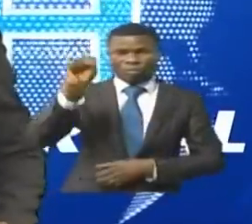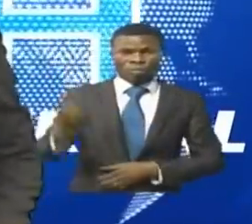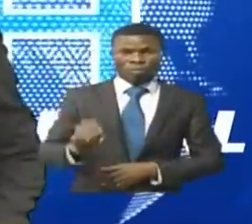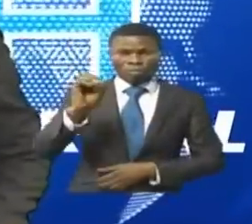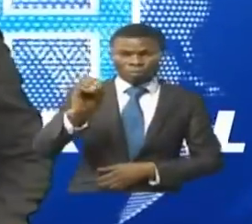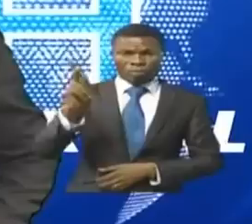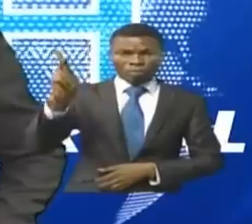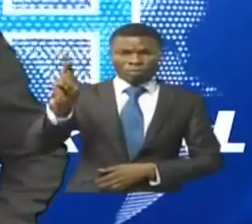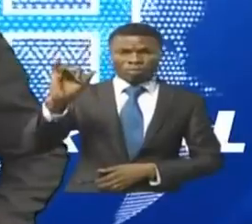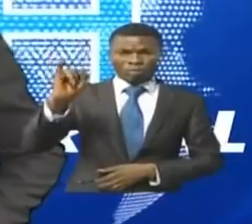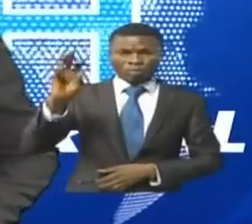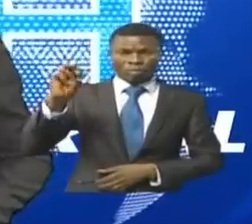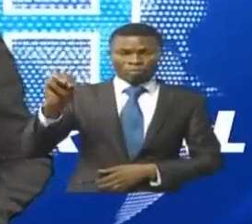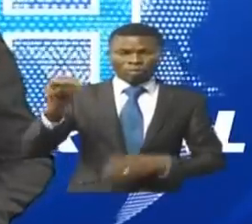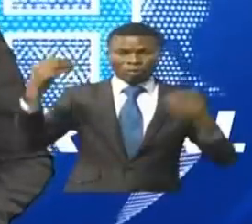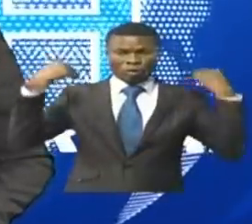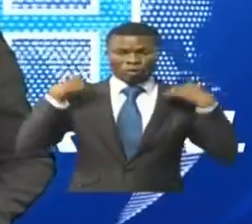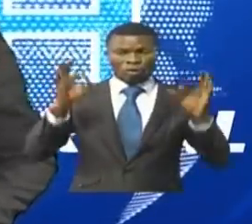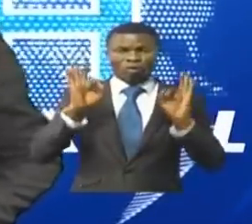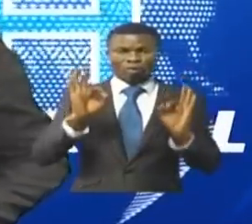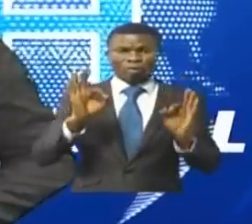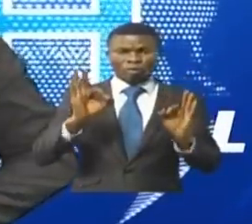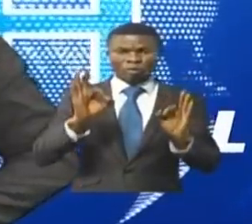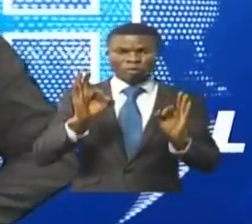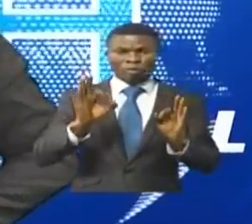nouveaux mandataires. Ils ont pris